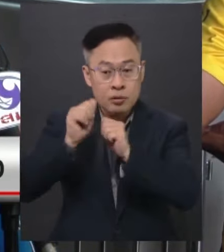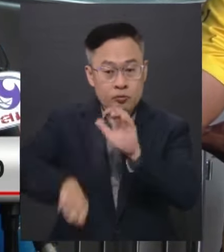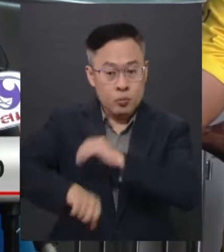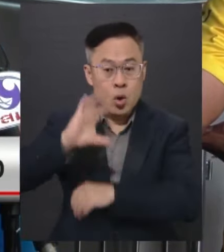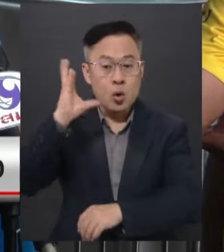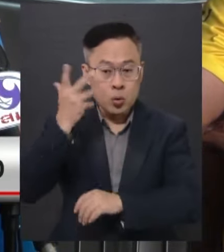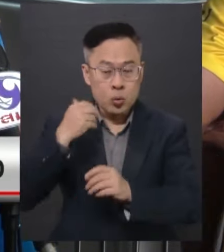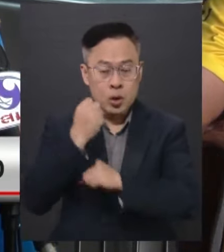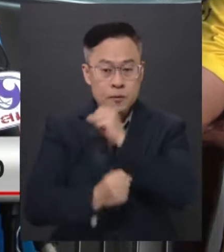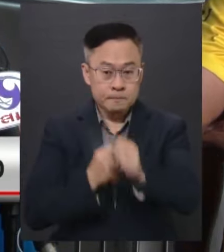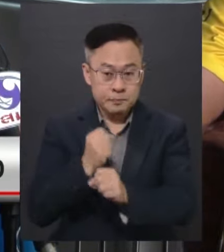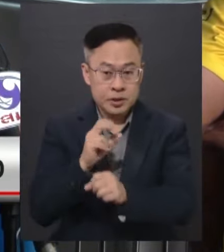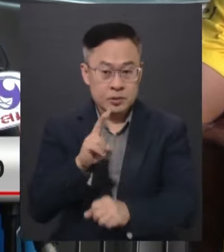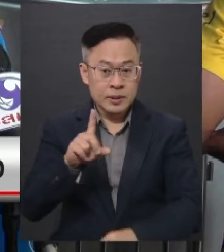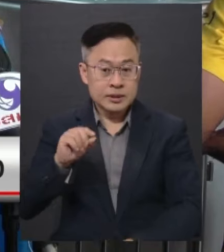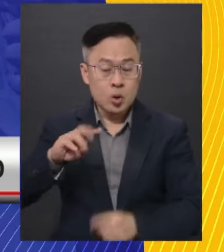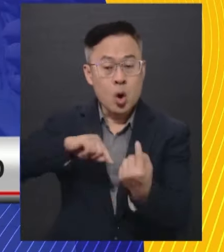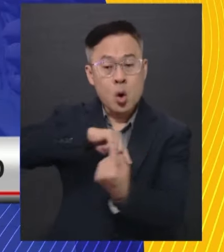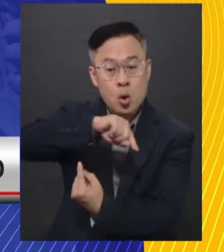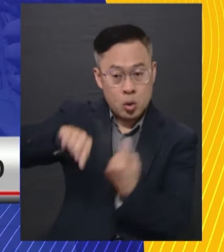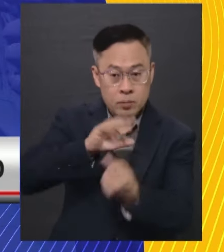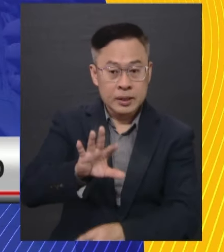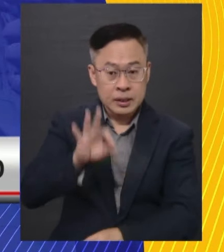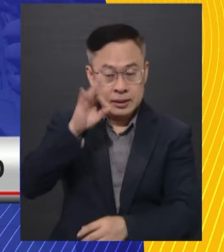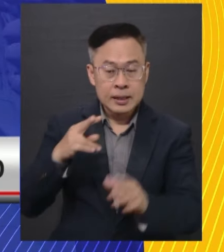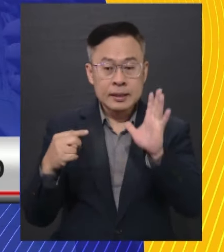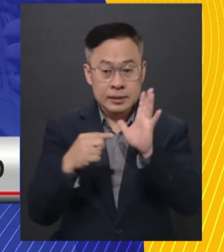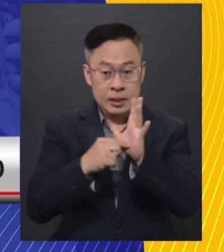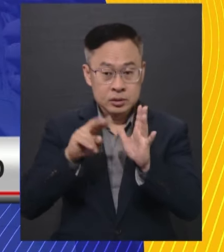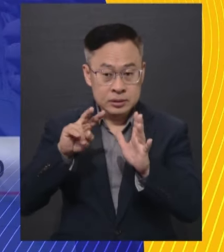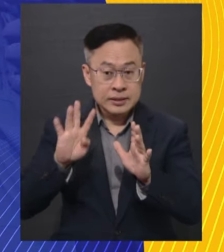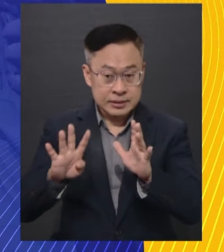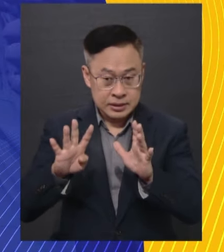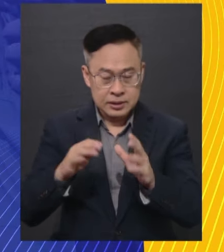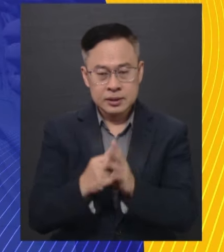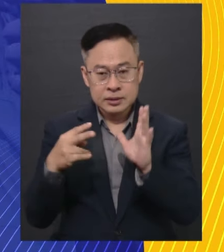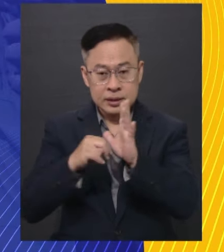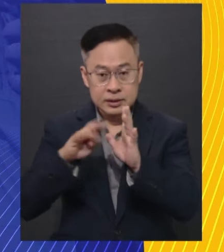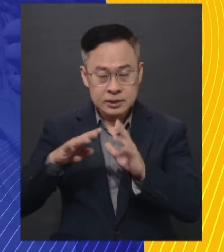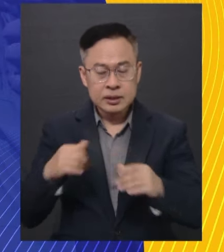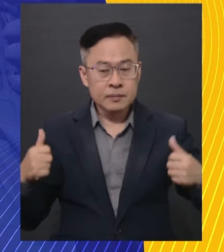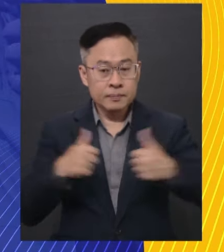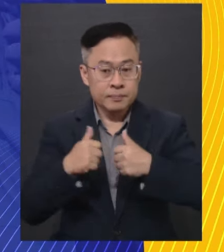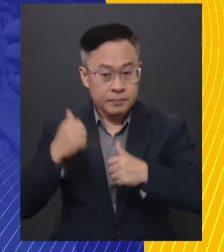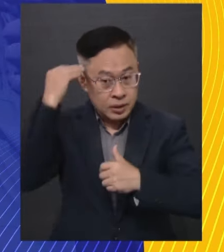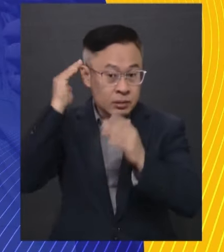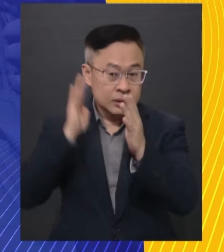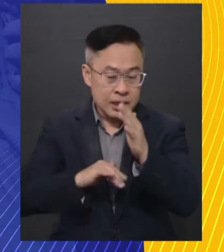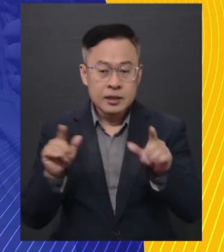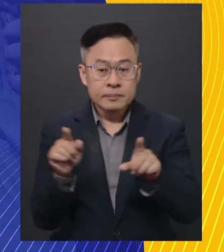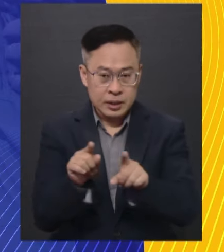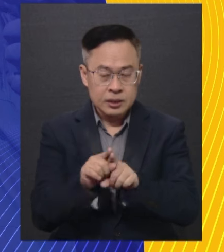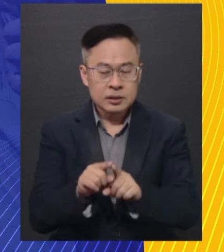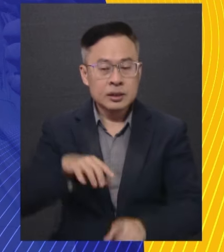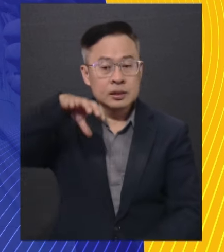ฟุตบอลโลก 2026รอบคัดเลือกโซนเอเชียรอบที่ 2นัดที่ 4กับทีมชาติเกาหลีใต้ค่ะที่สนามราชมังคลากีฬาสถาน